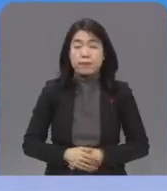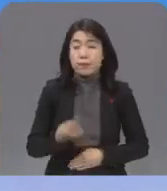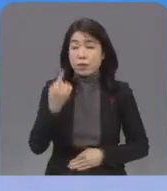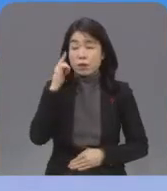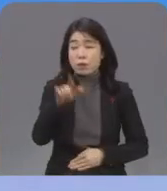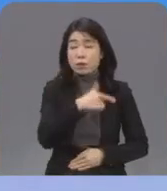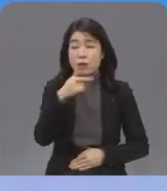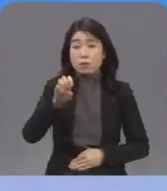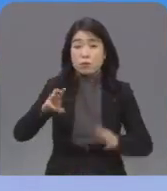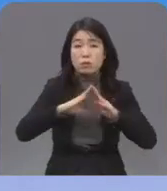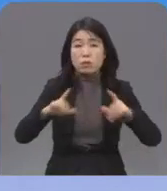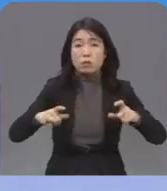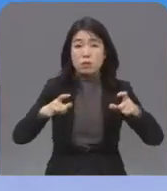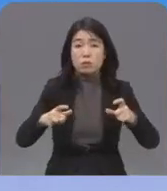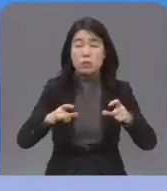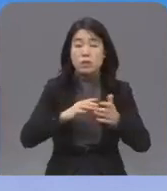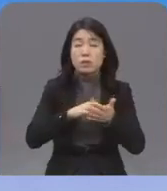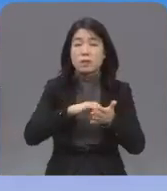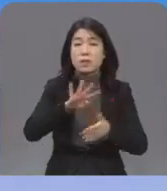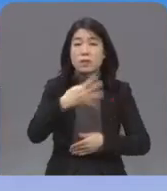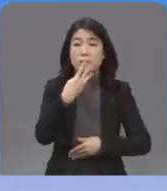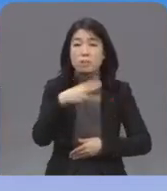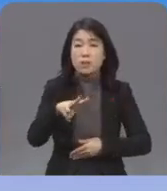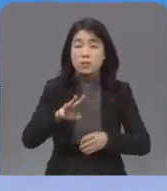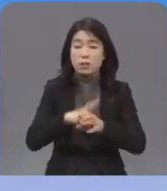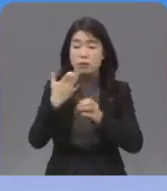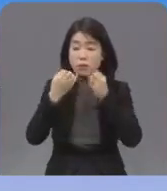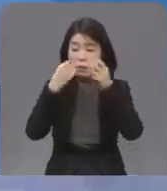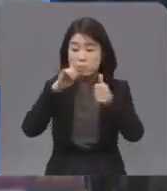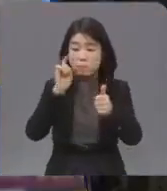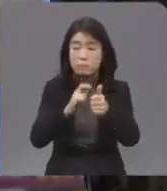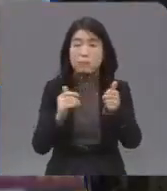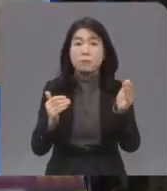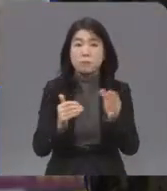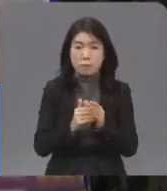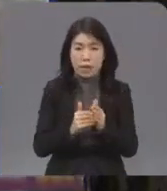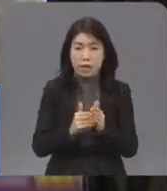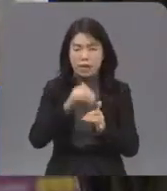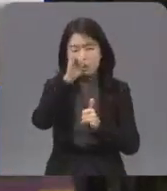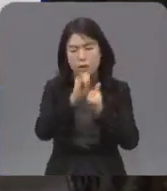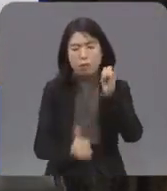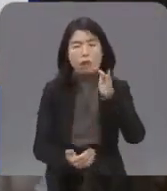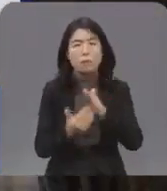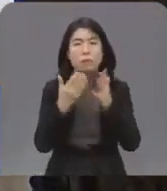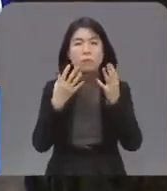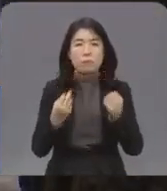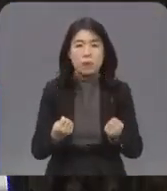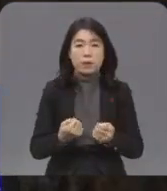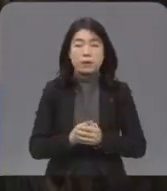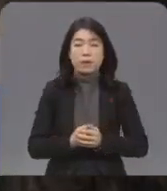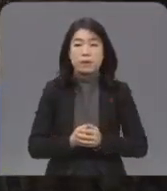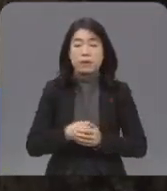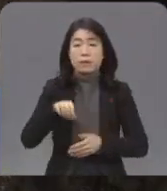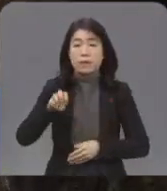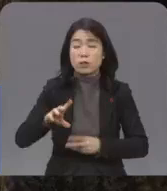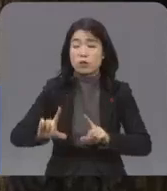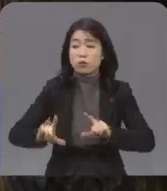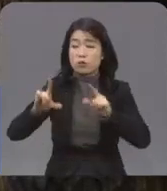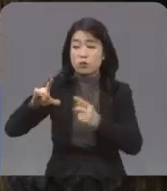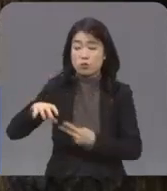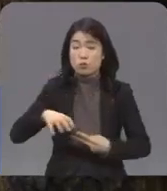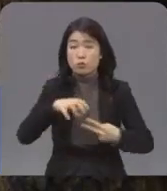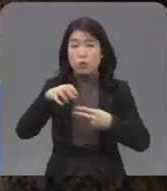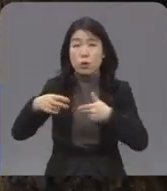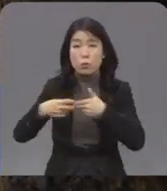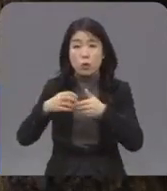어제 하루 광주 전남 지역에서 403명이 코로나19에 신규 확진되면서 또 최다를 기록했습니다. 광주에서는 동구